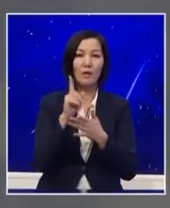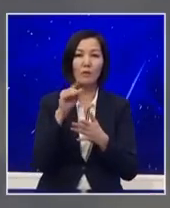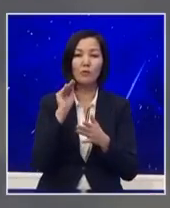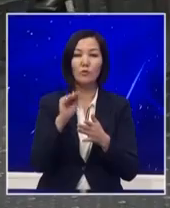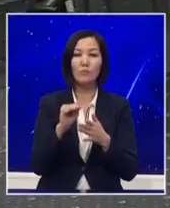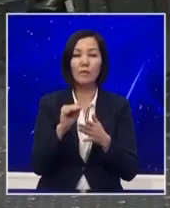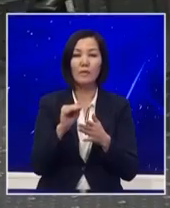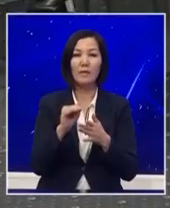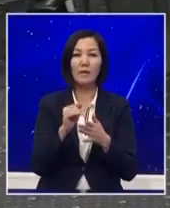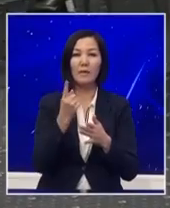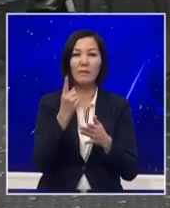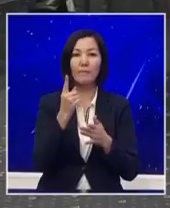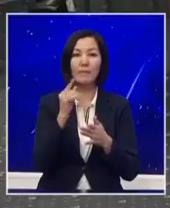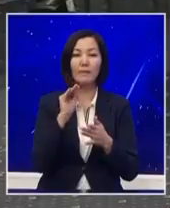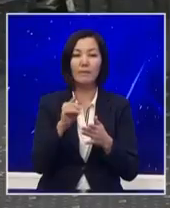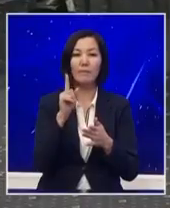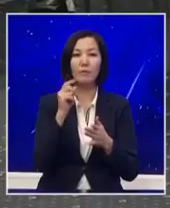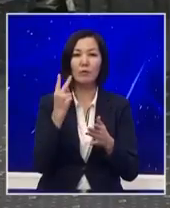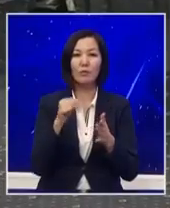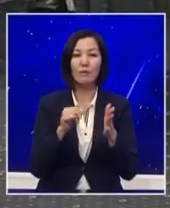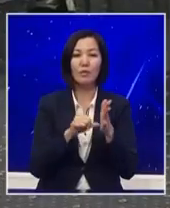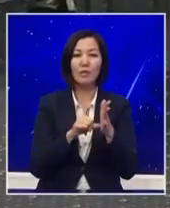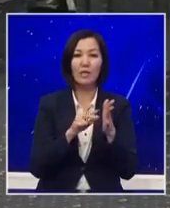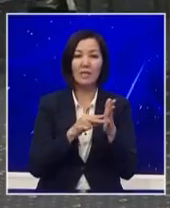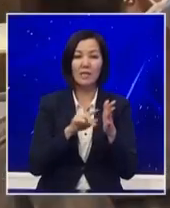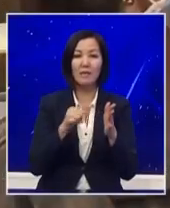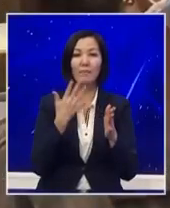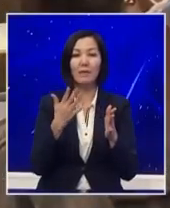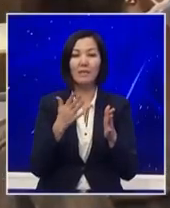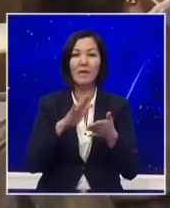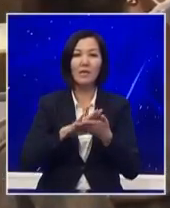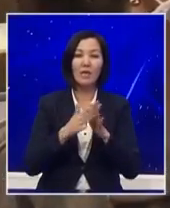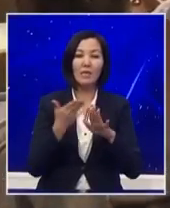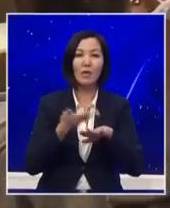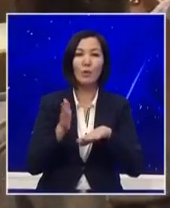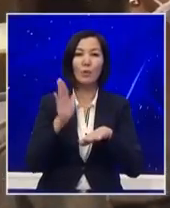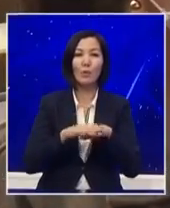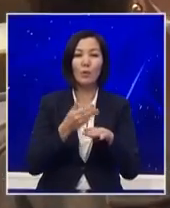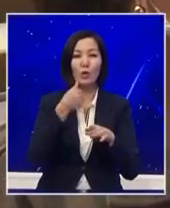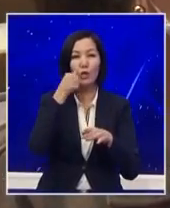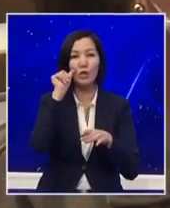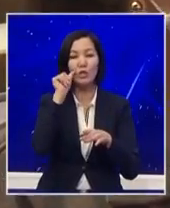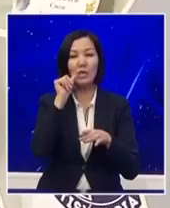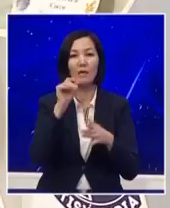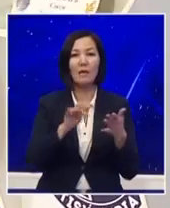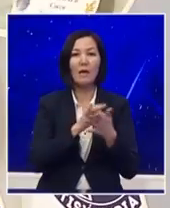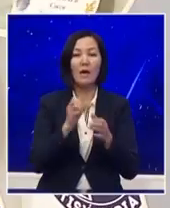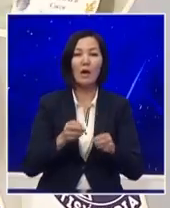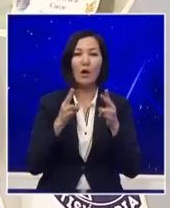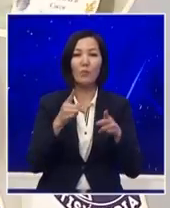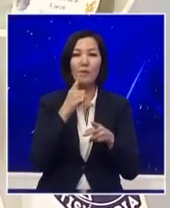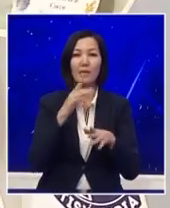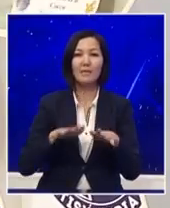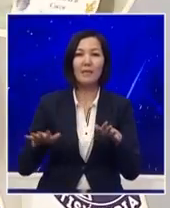тұрғынға шаққанда 1127.5. Эпидахуалдың күрделенуіне байланысты күнігеше Талдықорған қауіпті деген қызыл